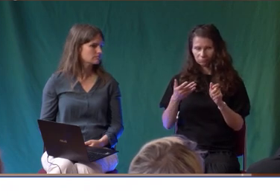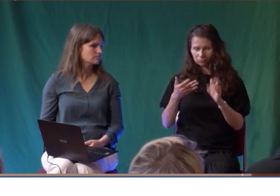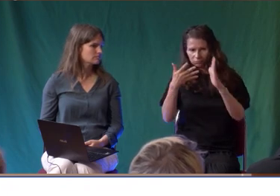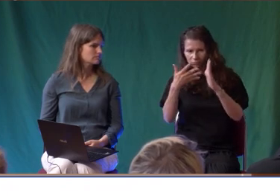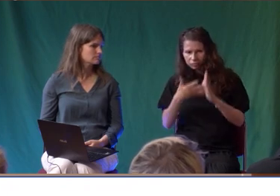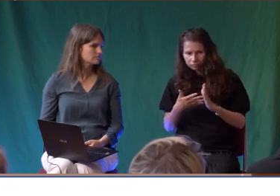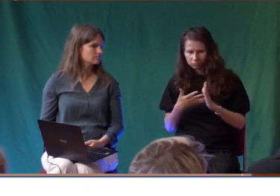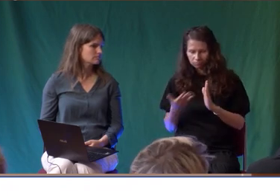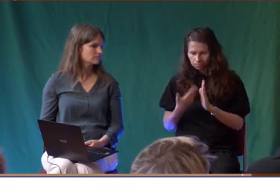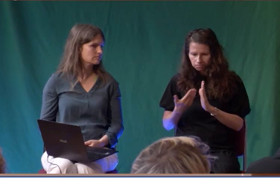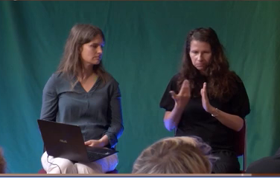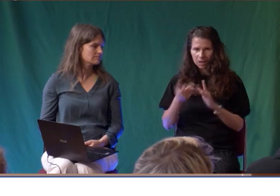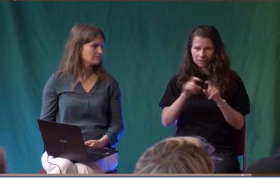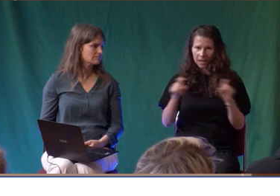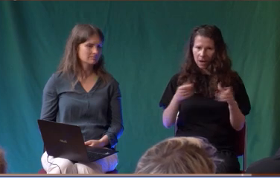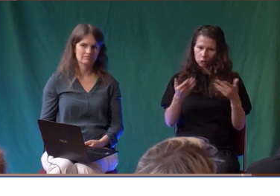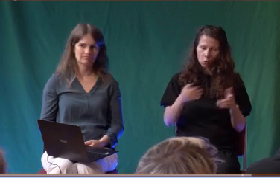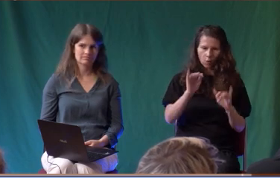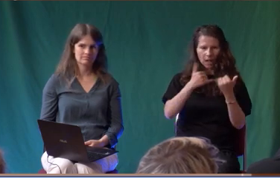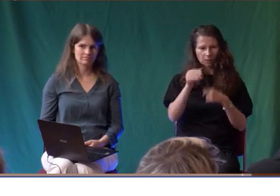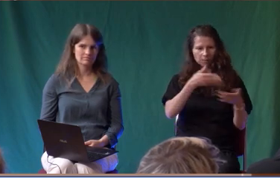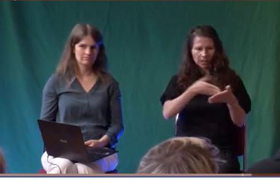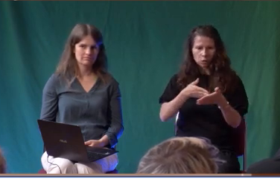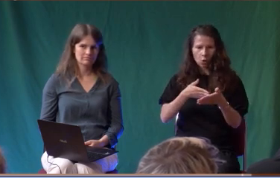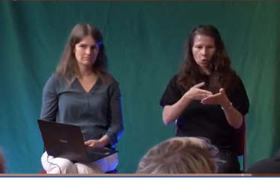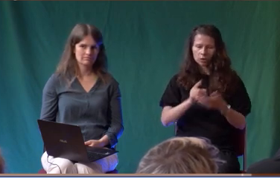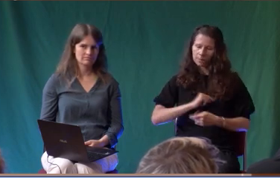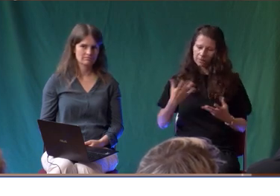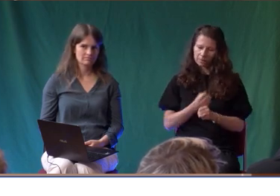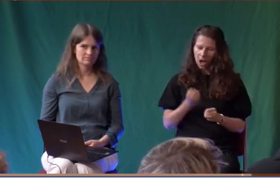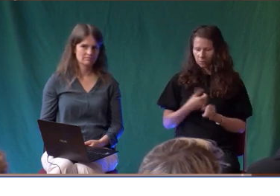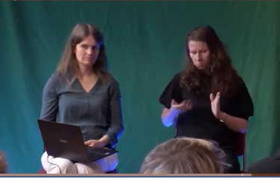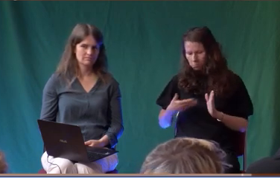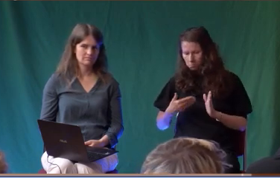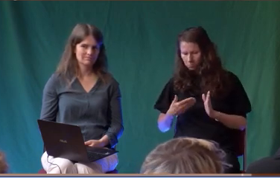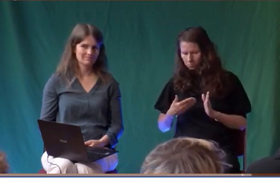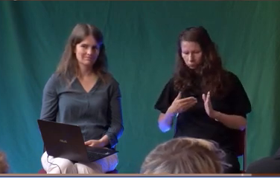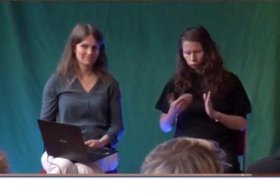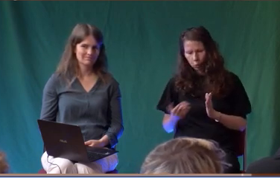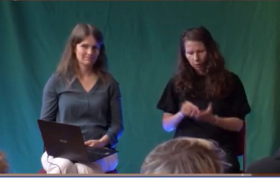bei diesem Thema reagieren und solche fachlichen Hinweise bekommen